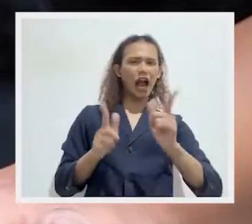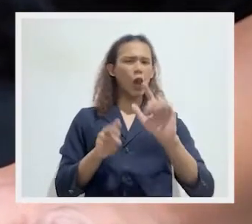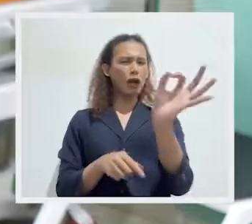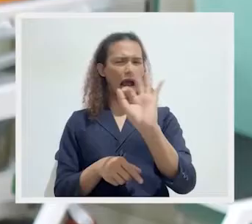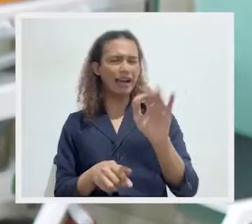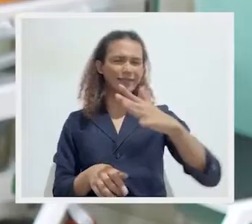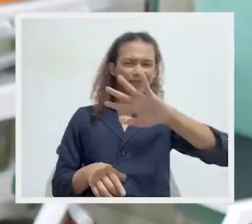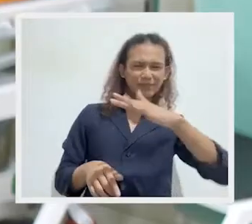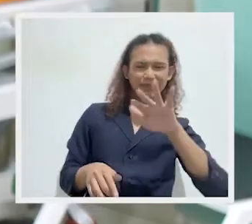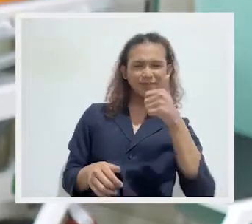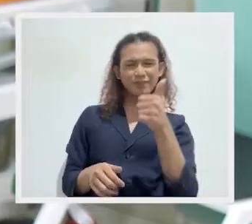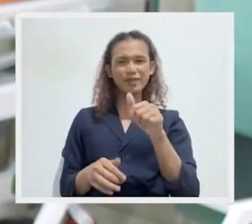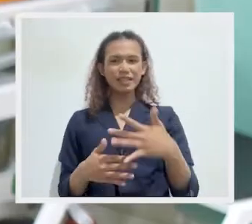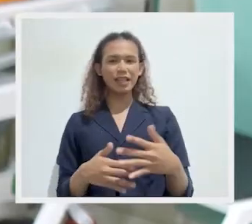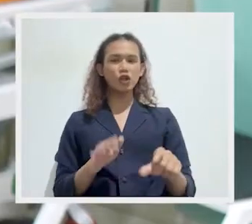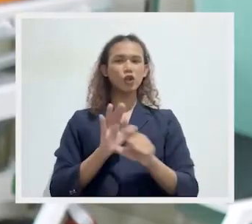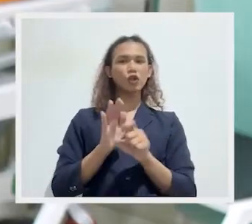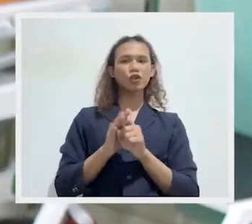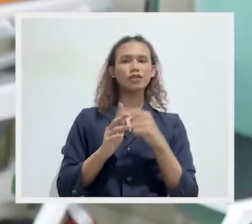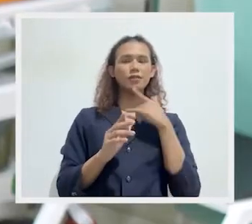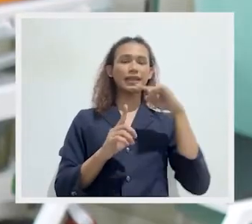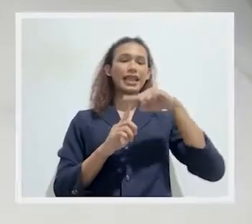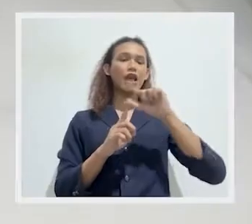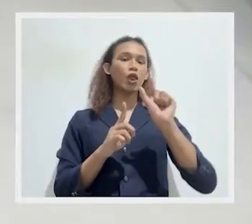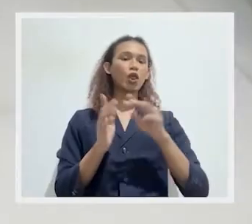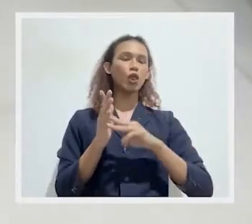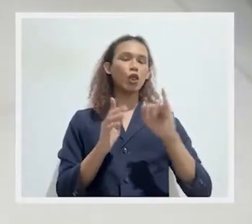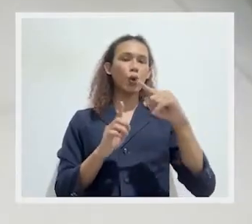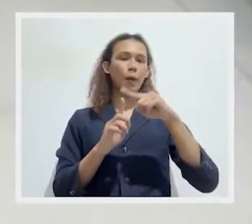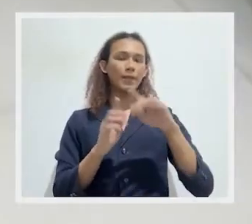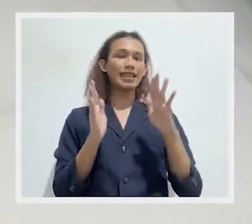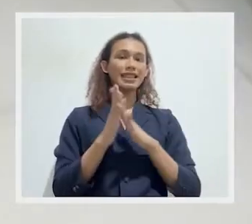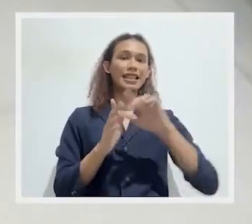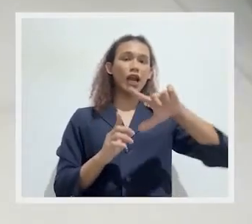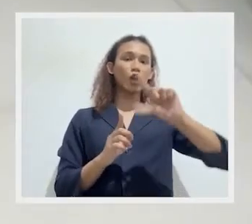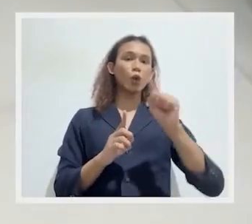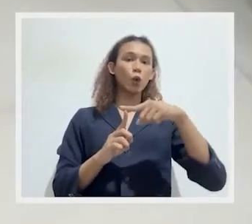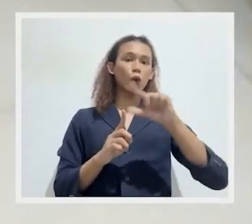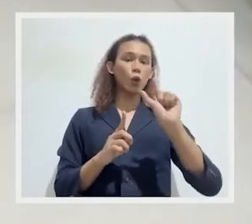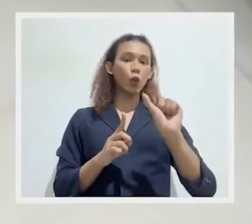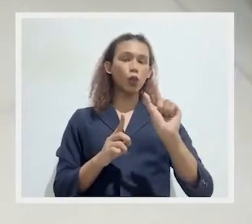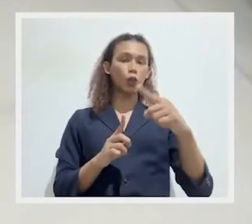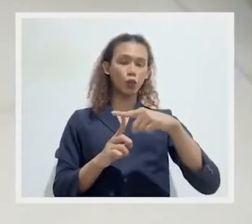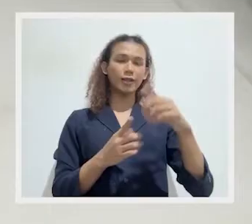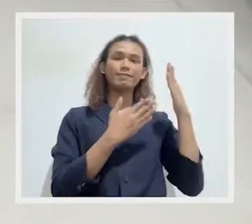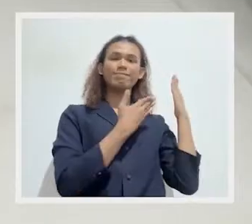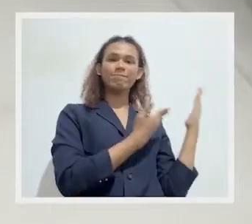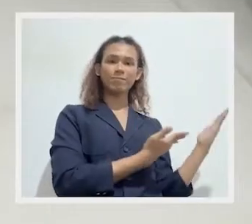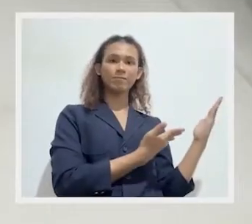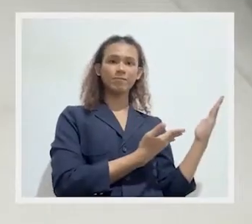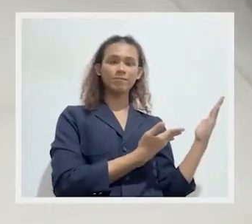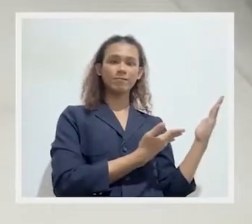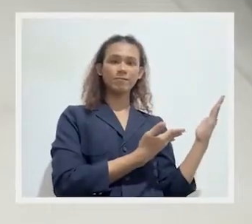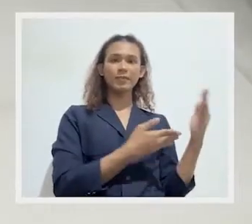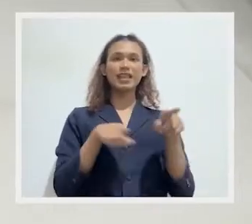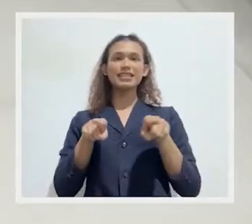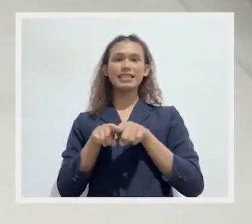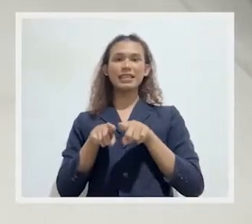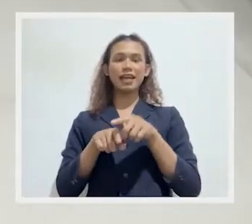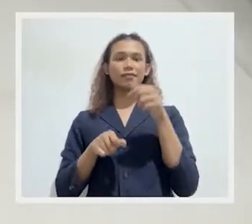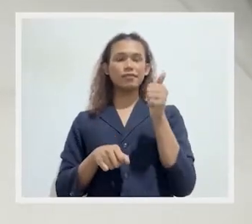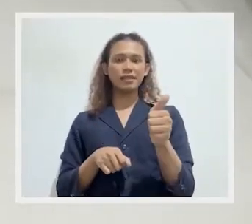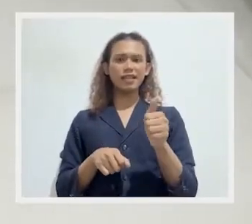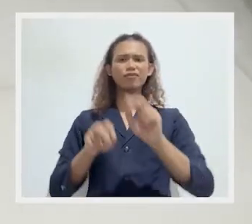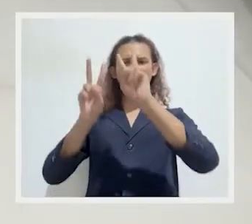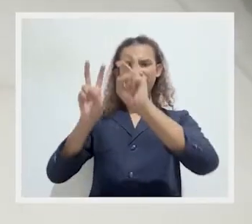dengan perkiraan. Alat ukur ditempatkan antara tumit hingga atas tempurung lutut dan harus sejajar dengan tulang kering.